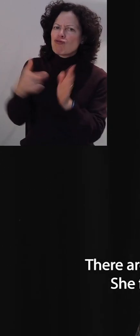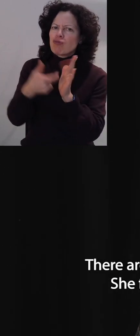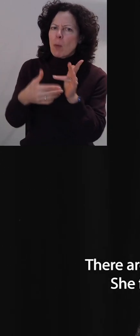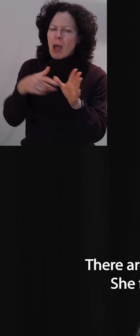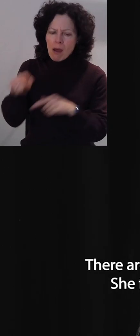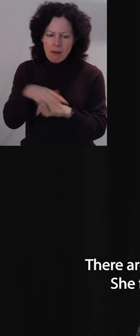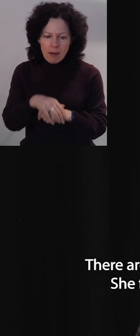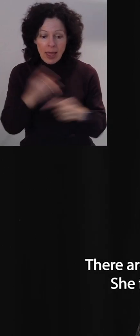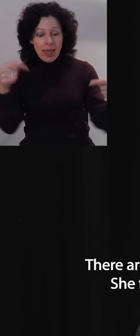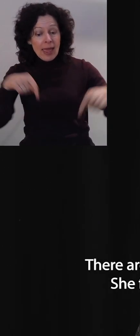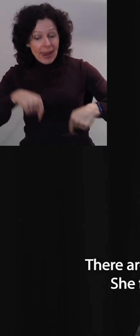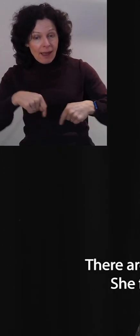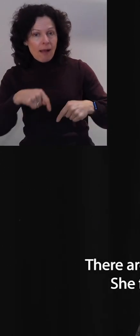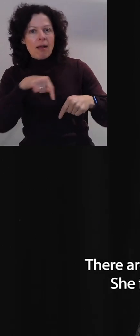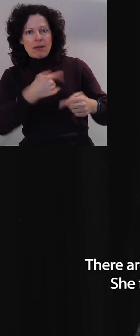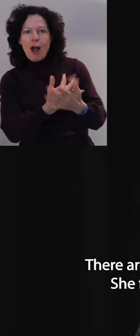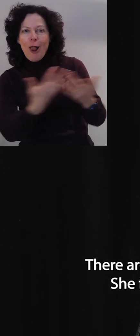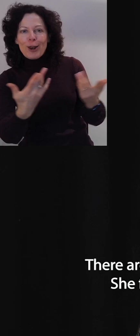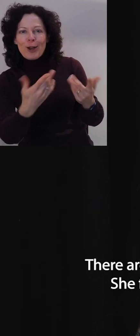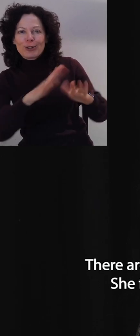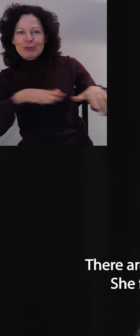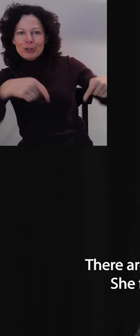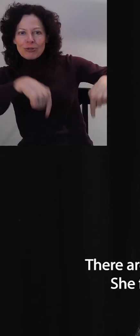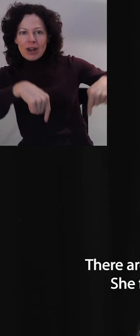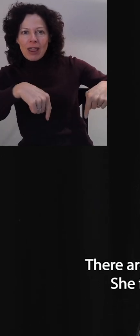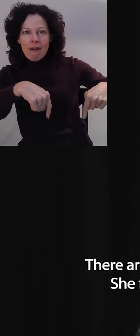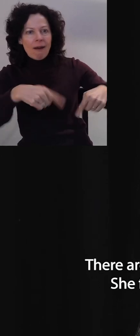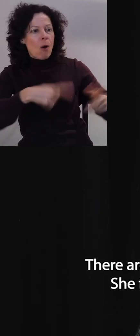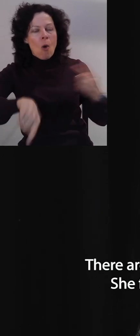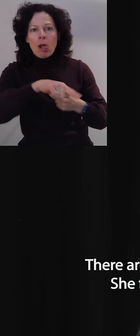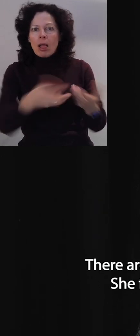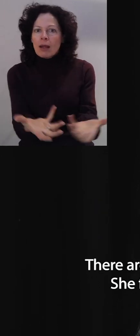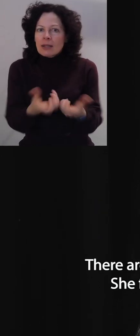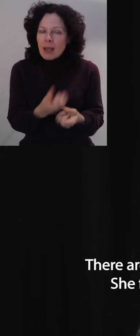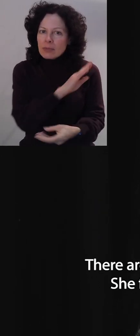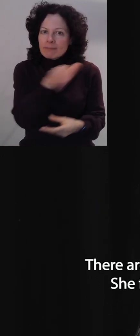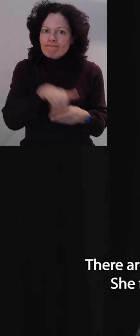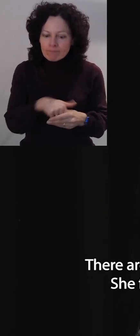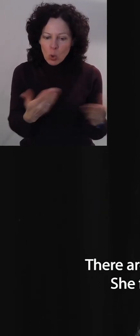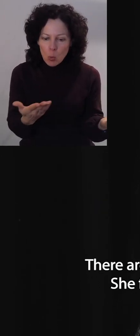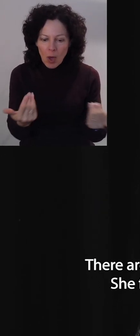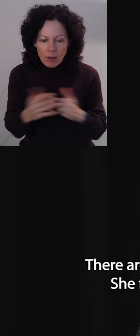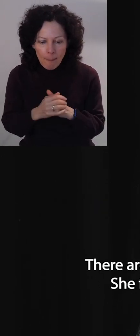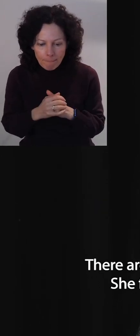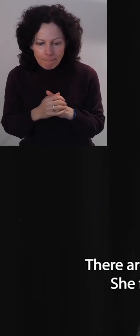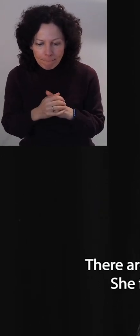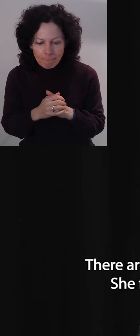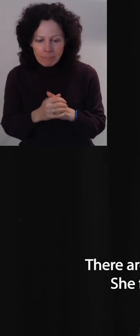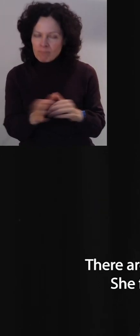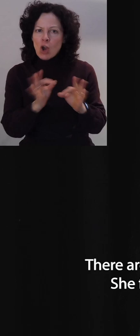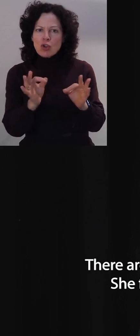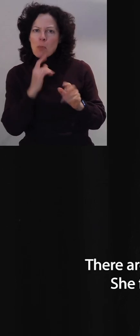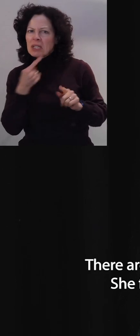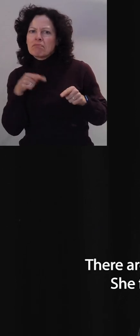a jsou tady hodně druhů, dětí, všeho, tak nikdo ji nenadává, cítí se tady dobře,